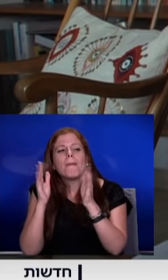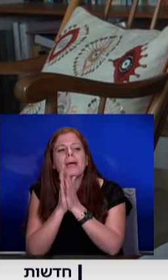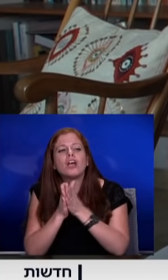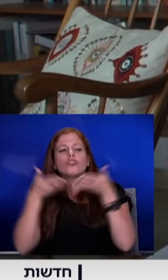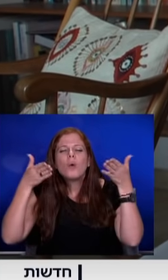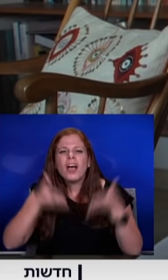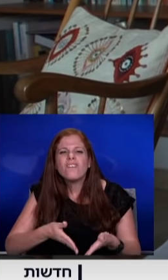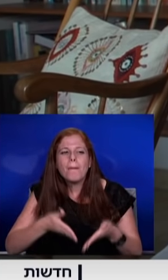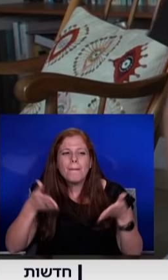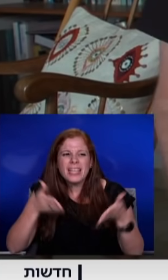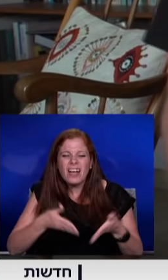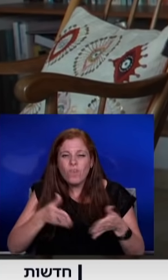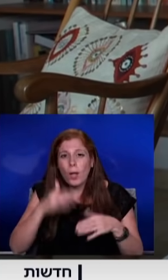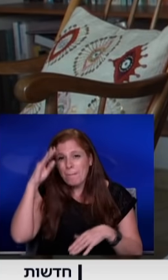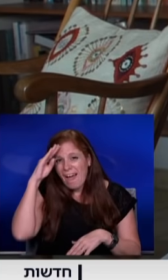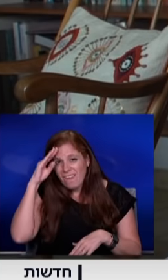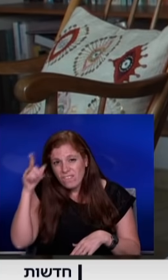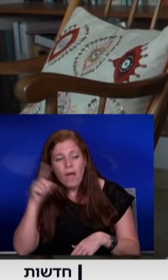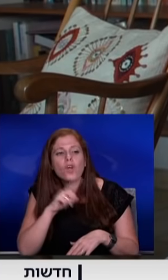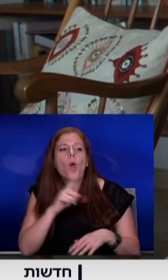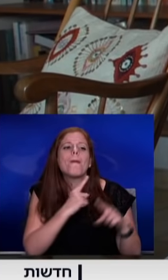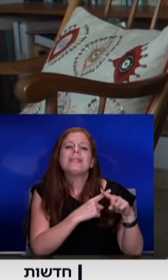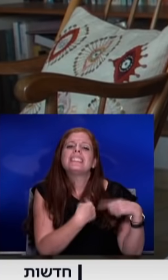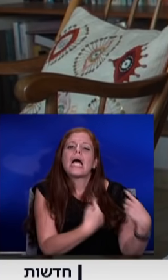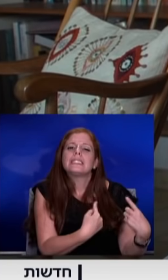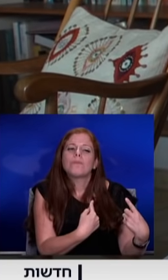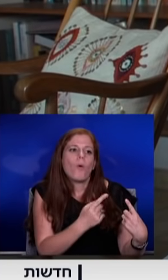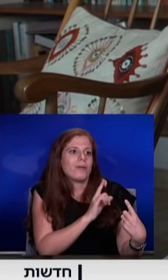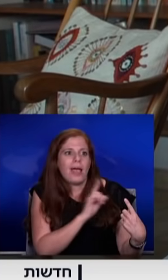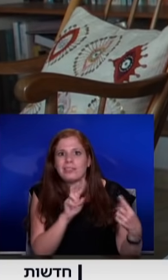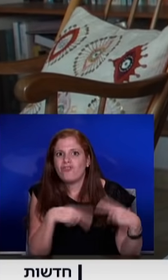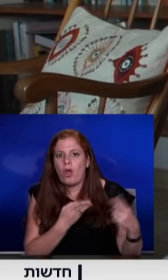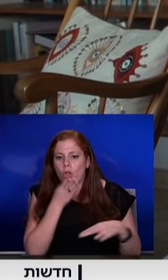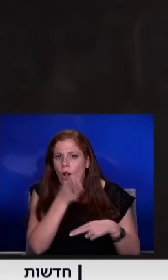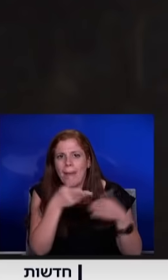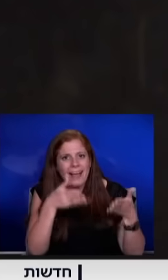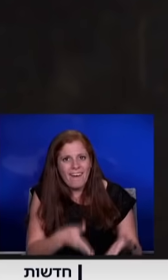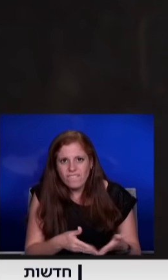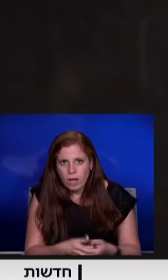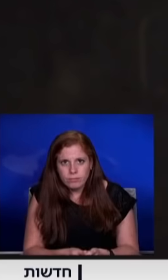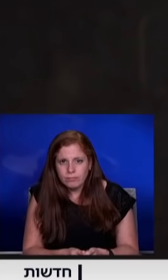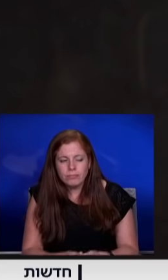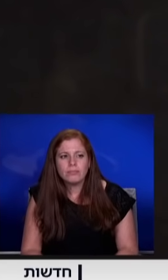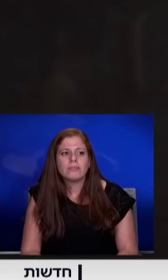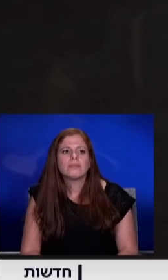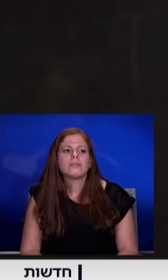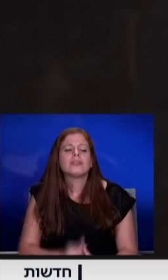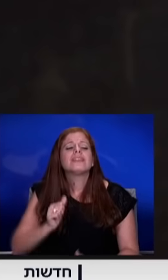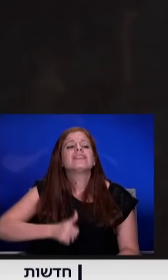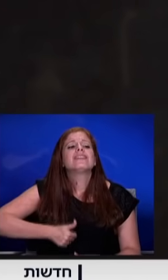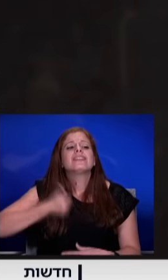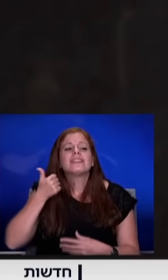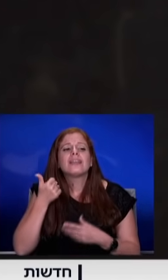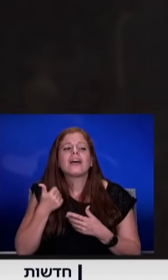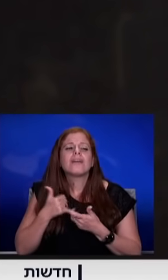הנוצרי בחיפה ולא במנזר עצמו, כי אז לא הייתה לנו גישה בכלל לקבר. שרים רדפוני